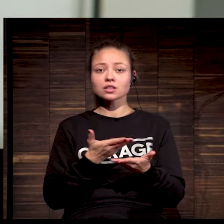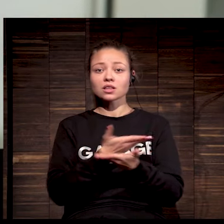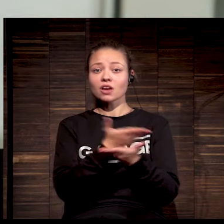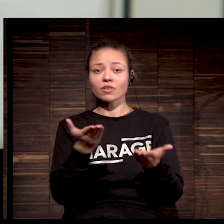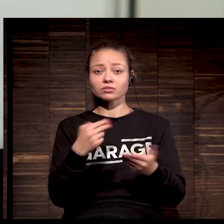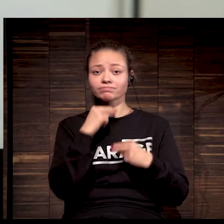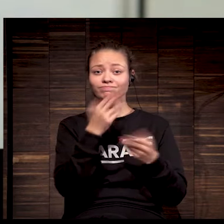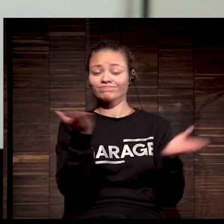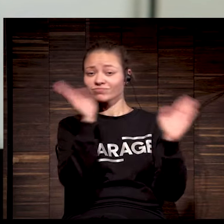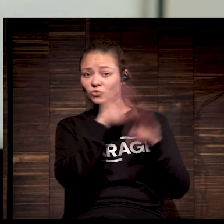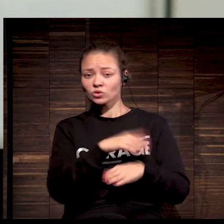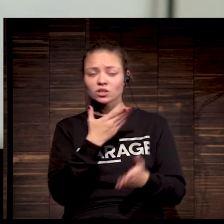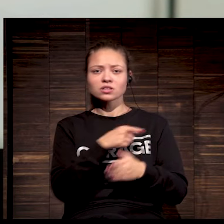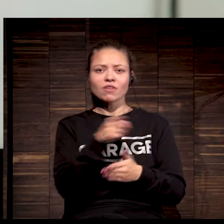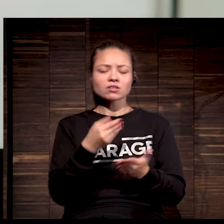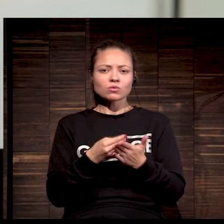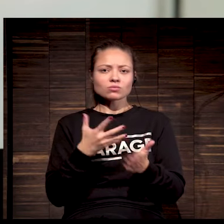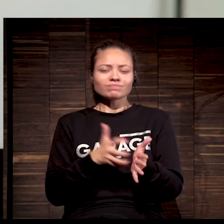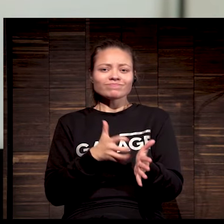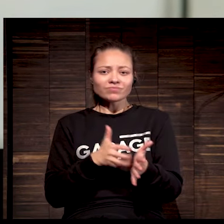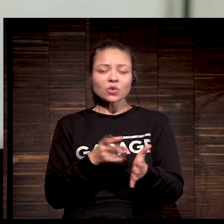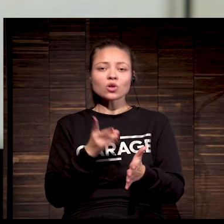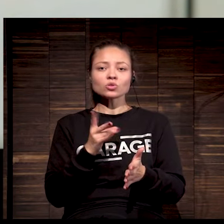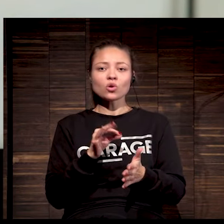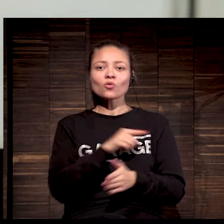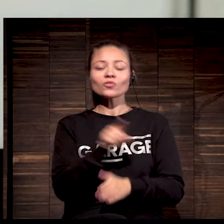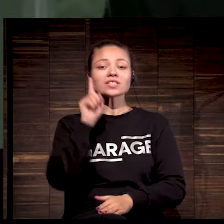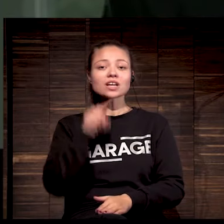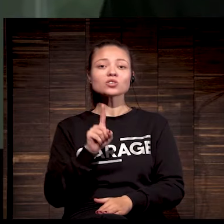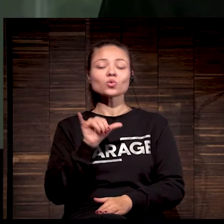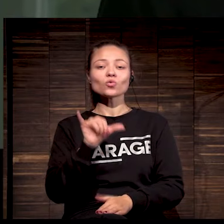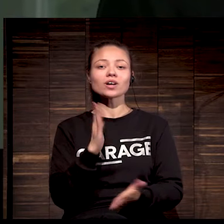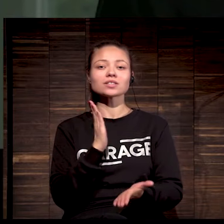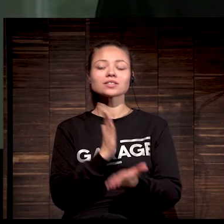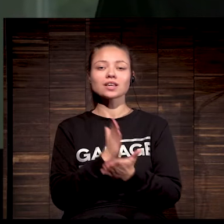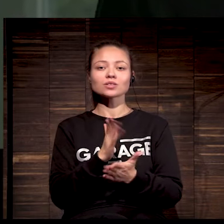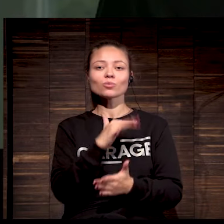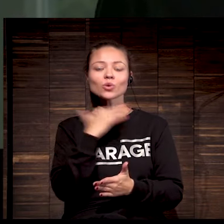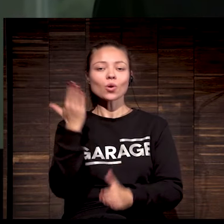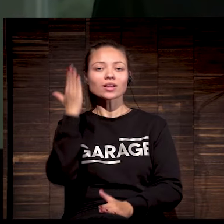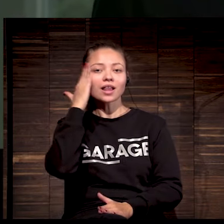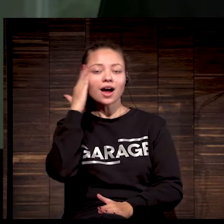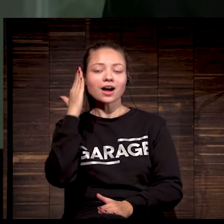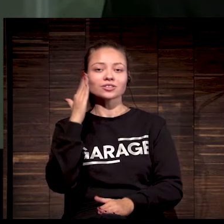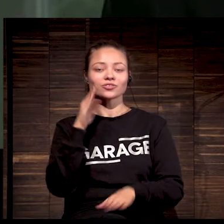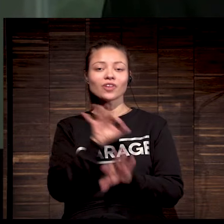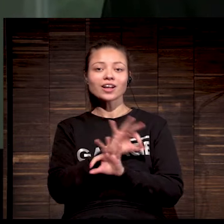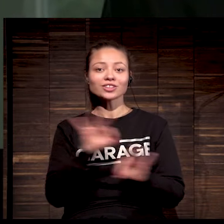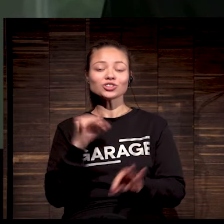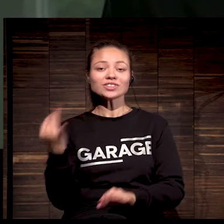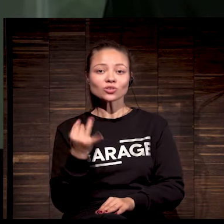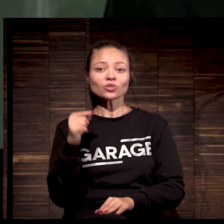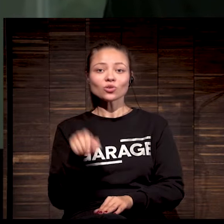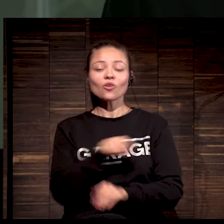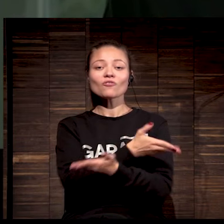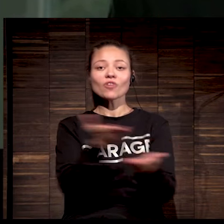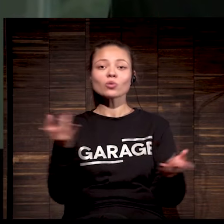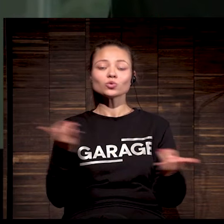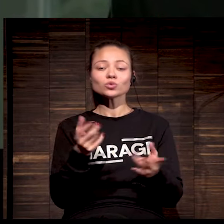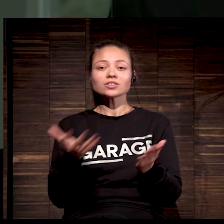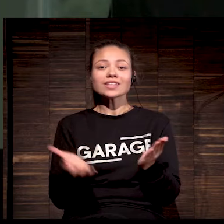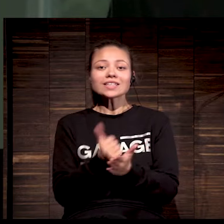обращать внимание вас недооценивают но вы знаете что у вас есть много талантов отличная история то вам нужно найти